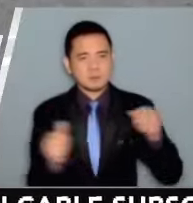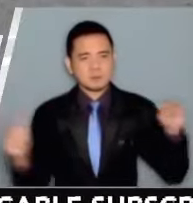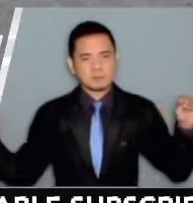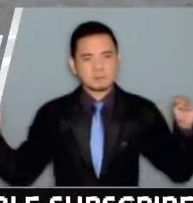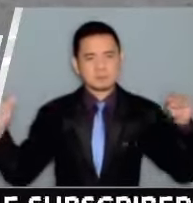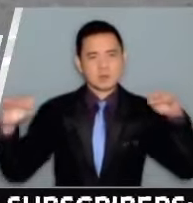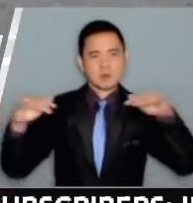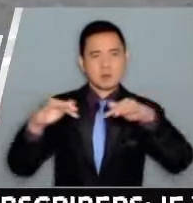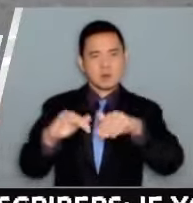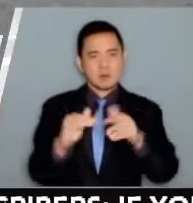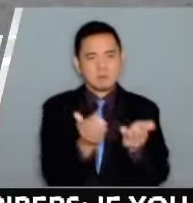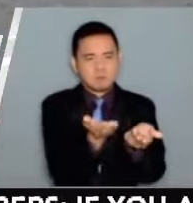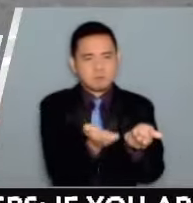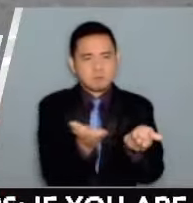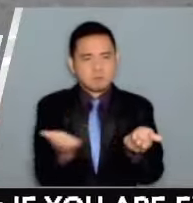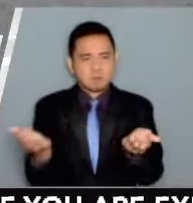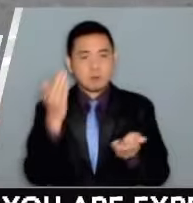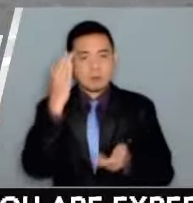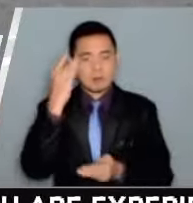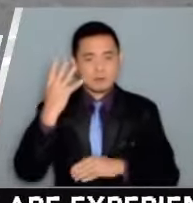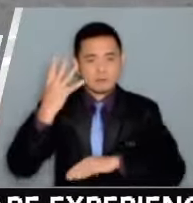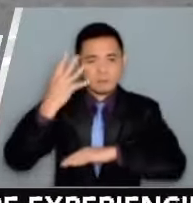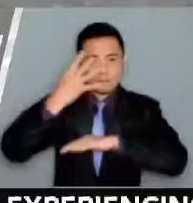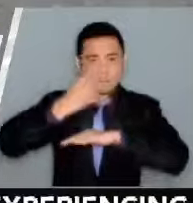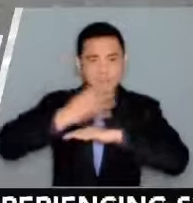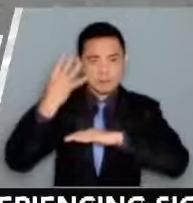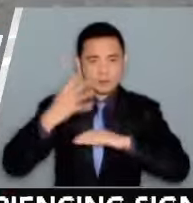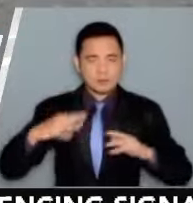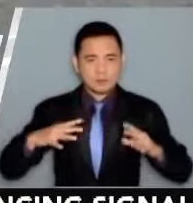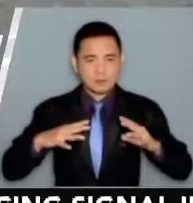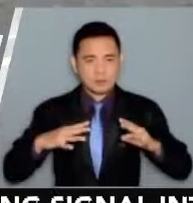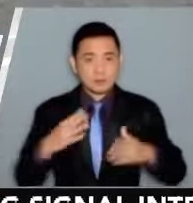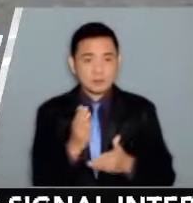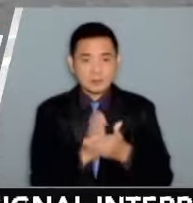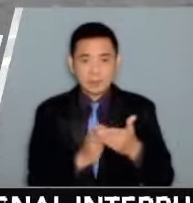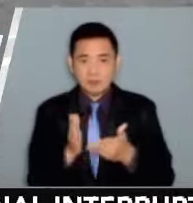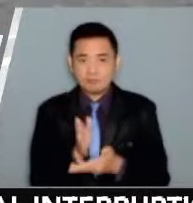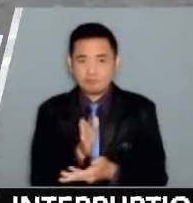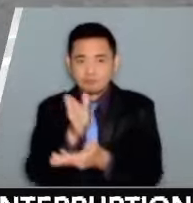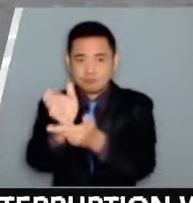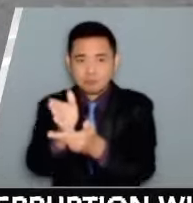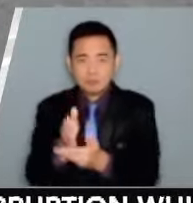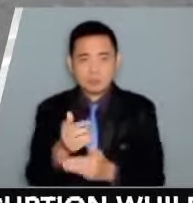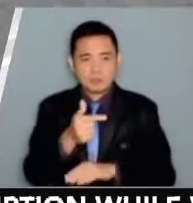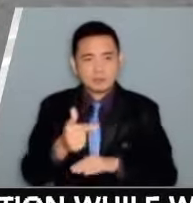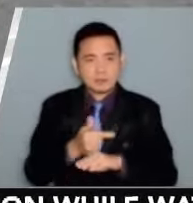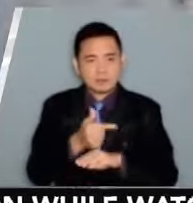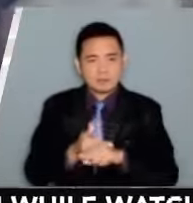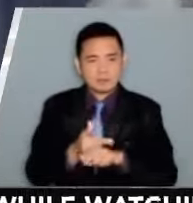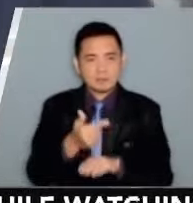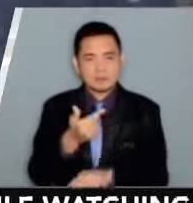lalo na ang mga magbabakasyon sa isla ng Guimaras na isa mga destin sa Western Visayas